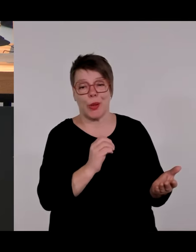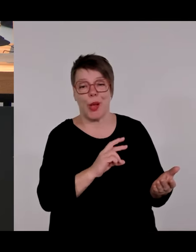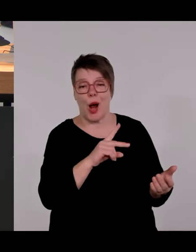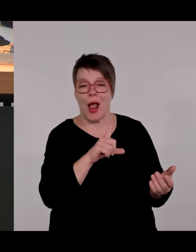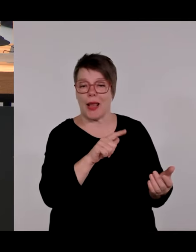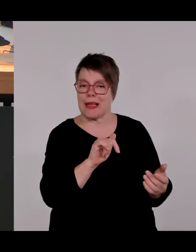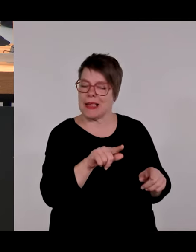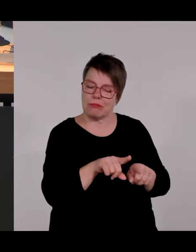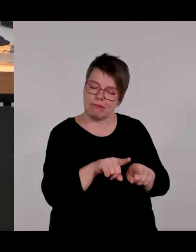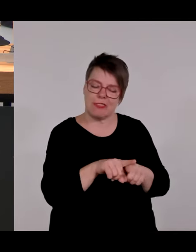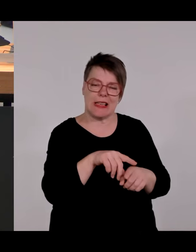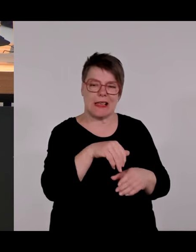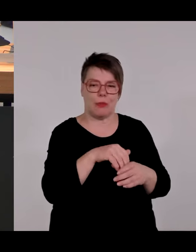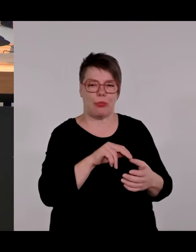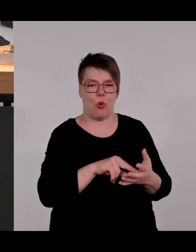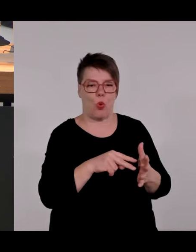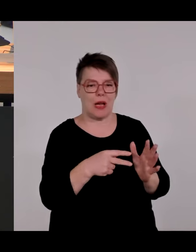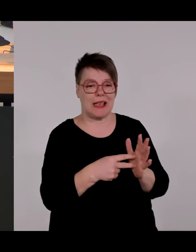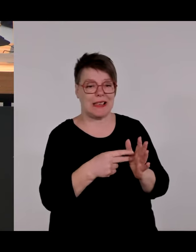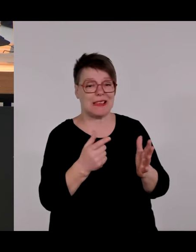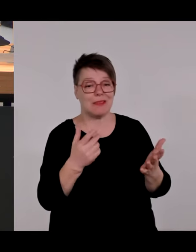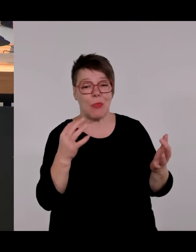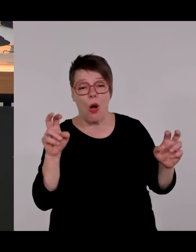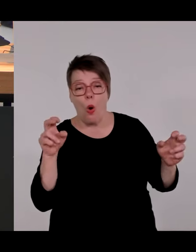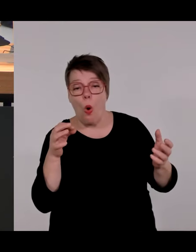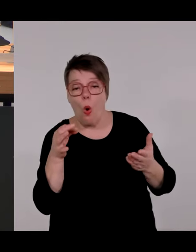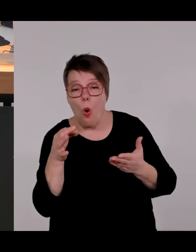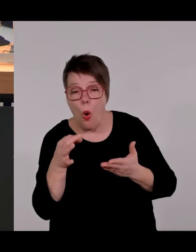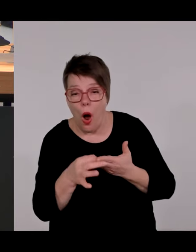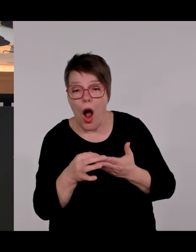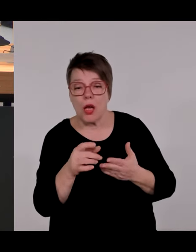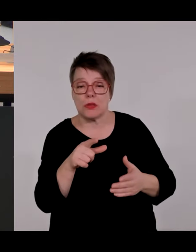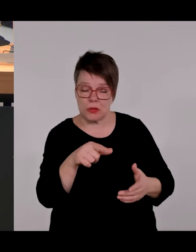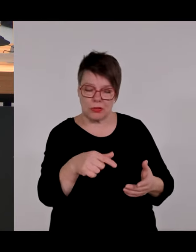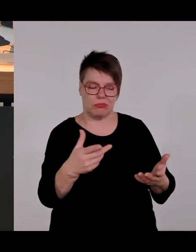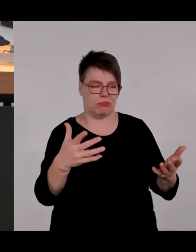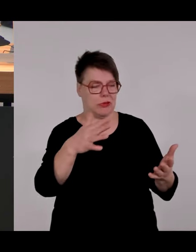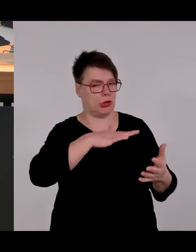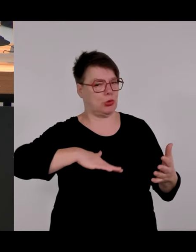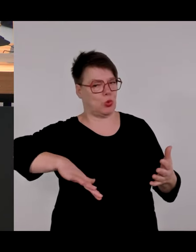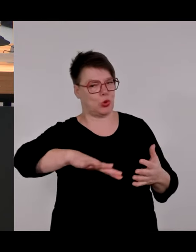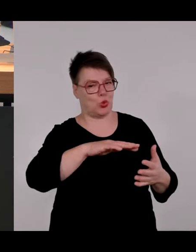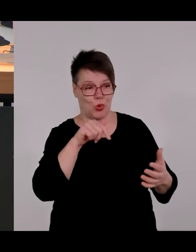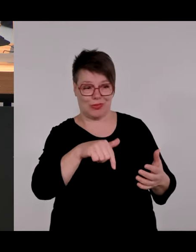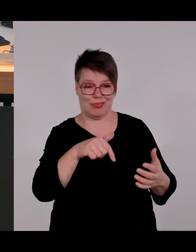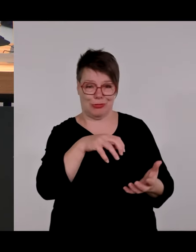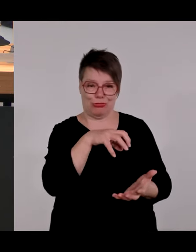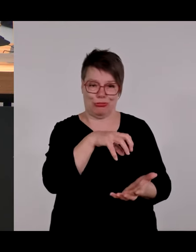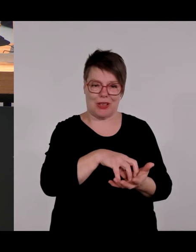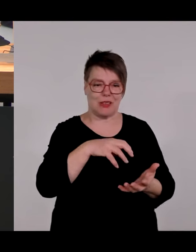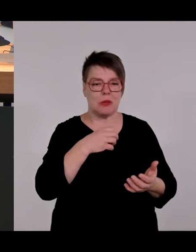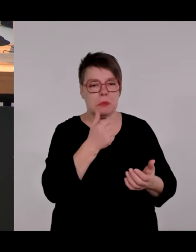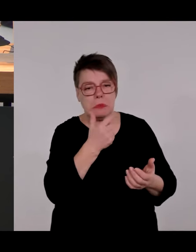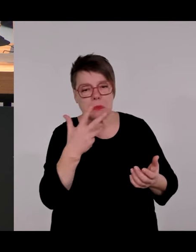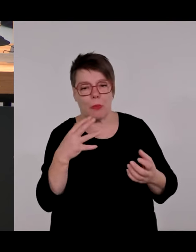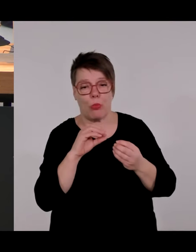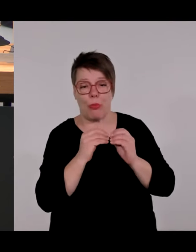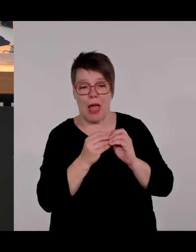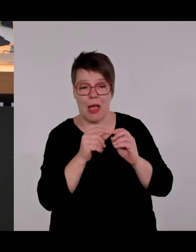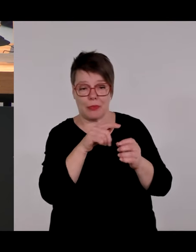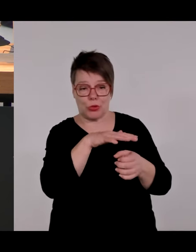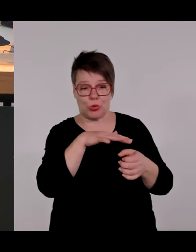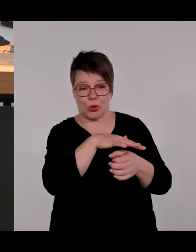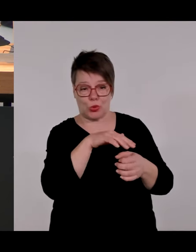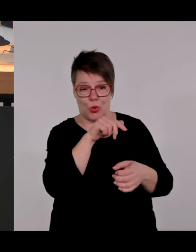Verelendung, Obdachlosigkeit, Begleiterscheinung von Drogenkonsum und Handel und ja auch Kriminalität. Ja? Aber